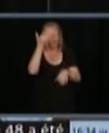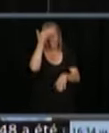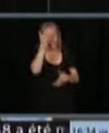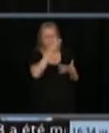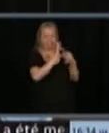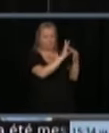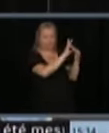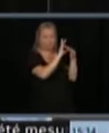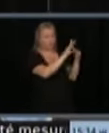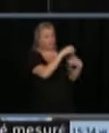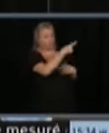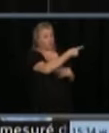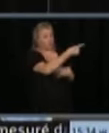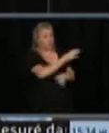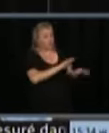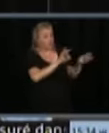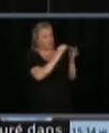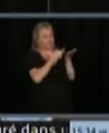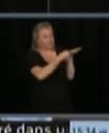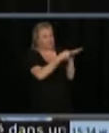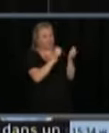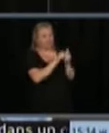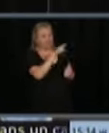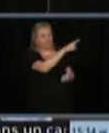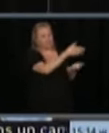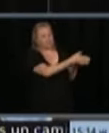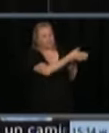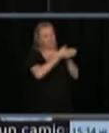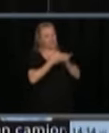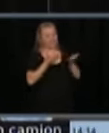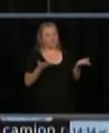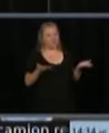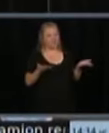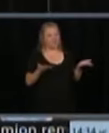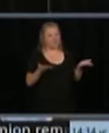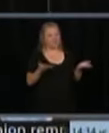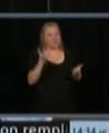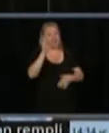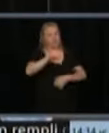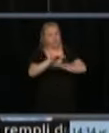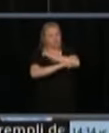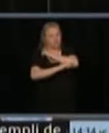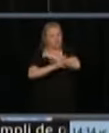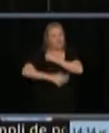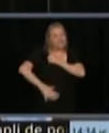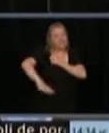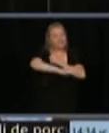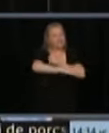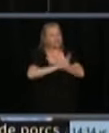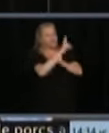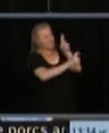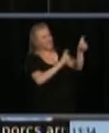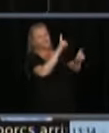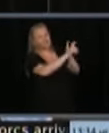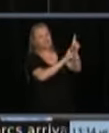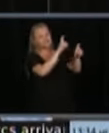comprendre les questions que les employés vont avoir. Mais notre objectif, ce serait d'avoir vacciné